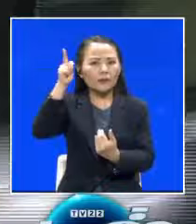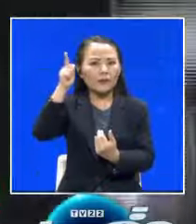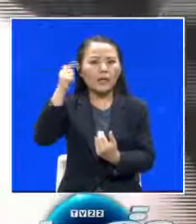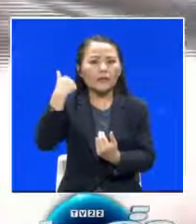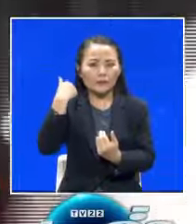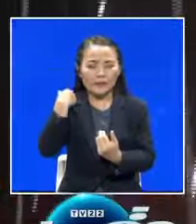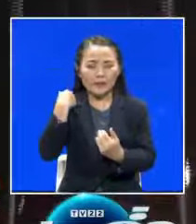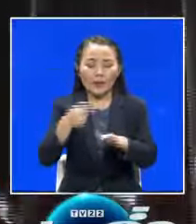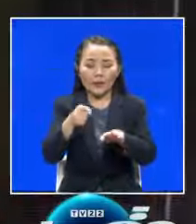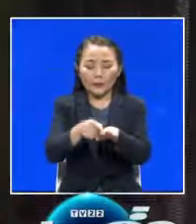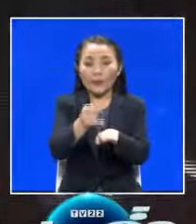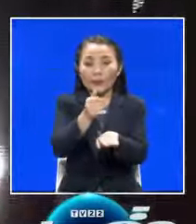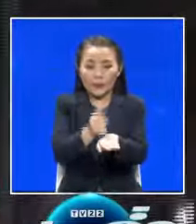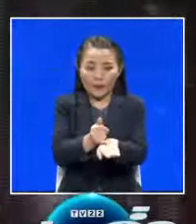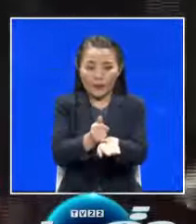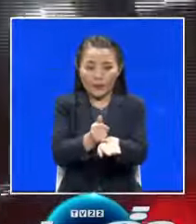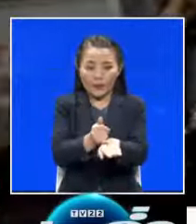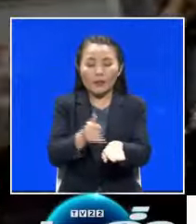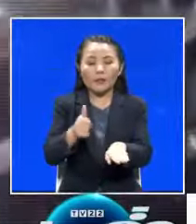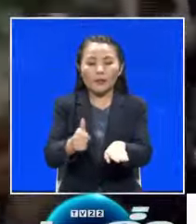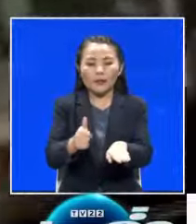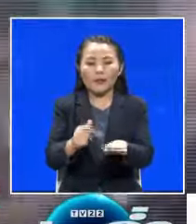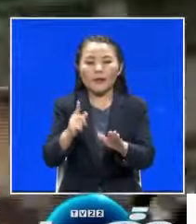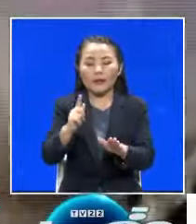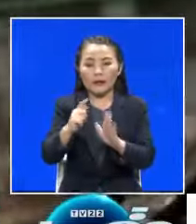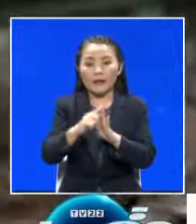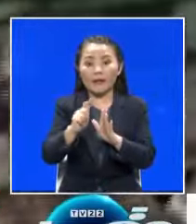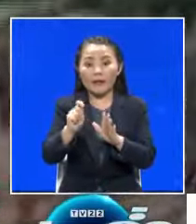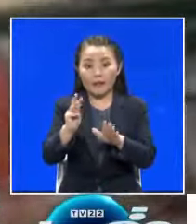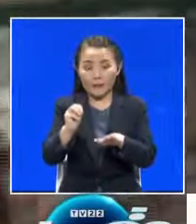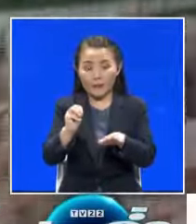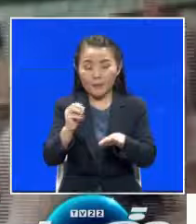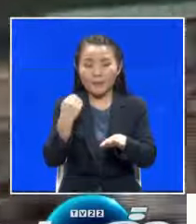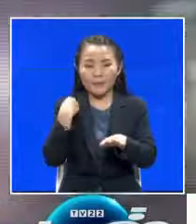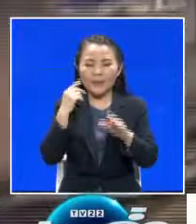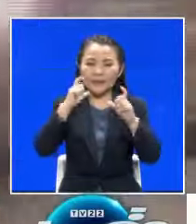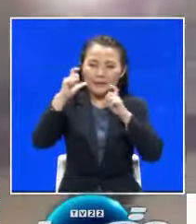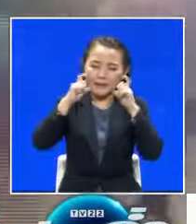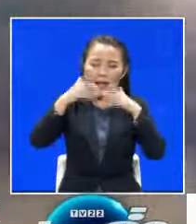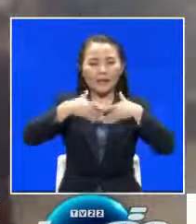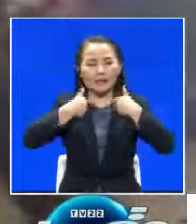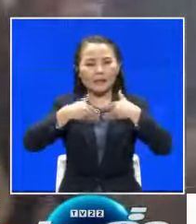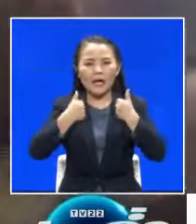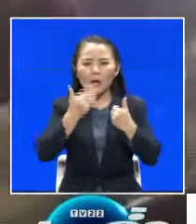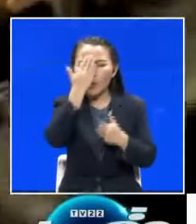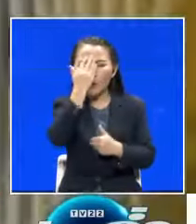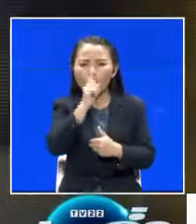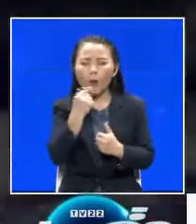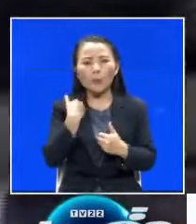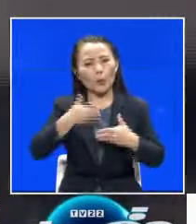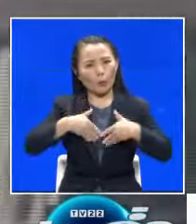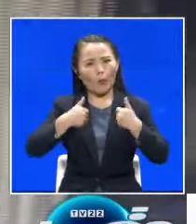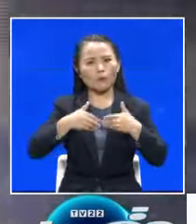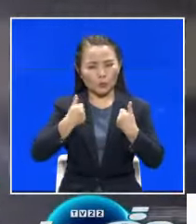แถวหลังเนี่ยเป็นคุณเอมพินทองทาคุณอุ้งอิงคุณเอมเนี่ยโอ้โหเรียกได้ว่าสีหน้ายิ้มแย้มแจ่มใสแน่นอนละค่ะมีความสุ